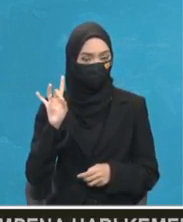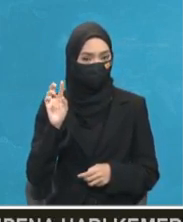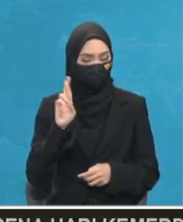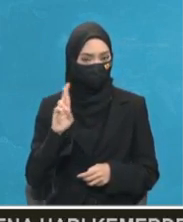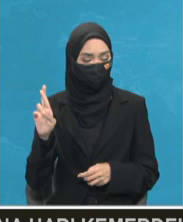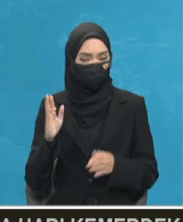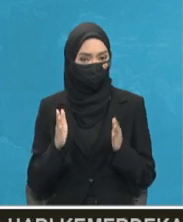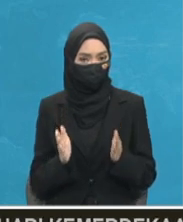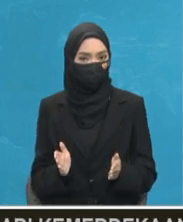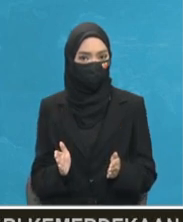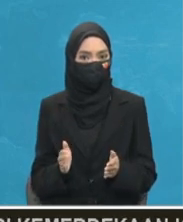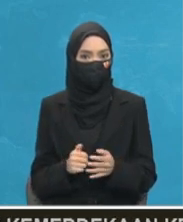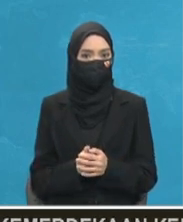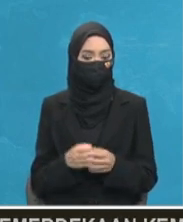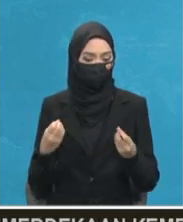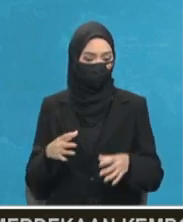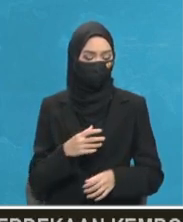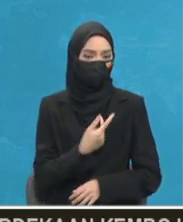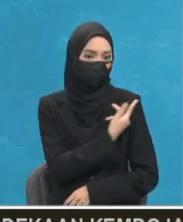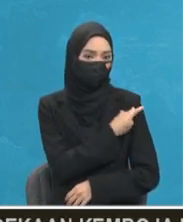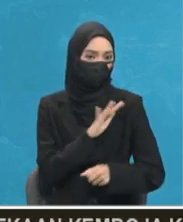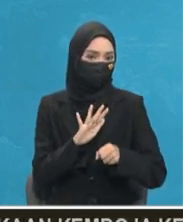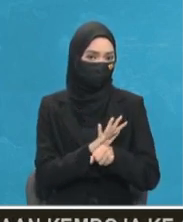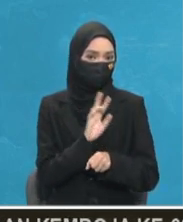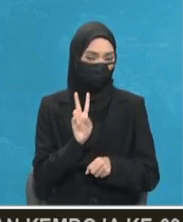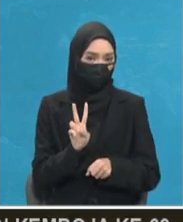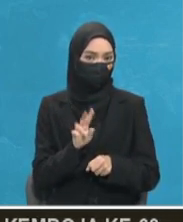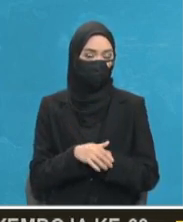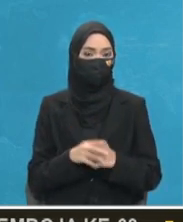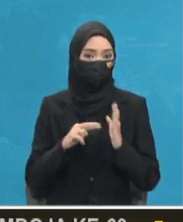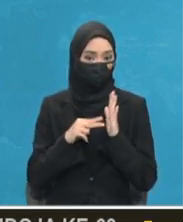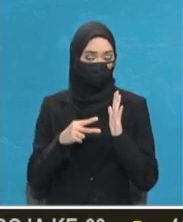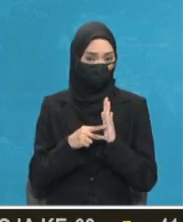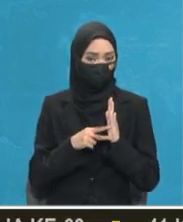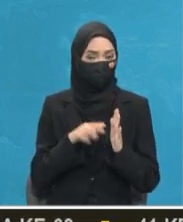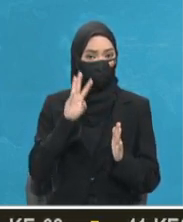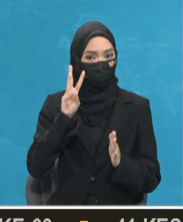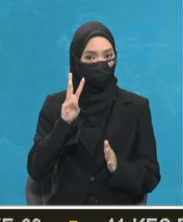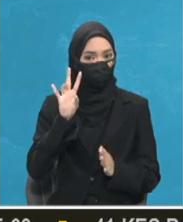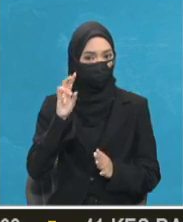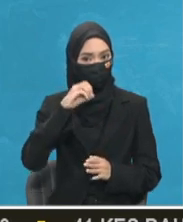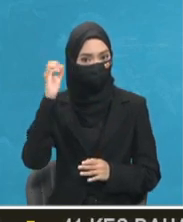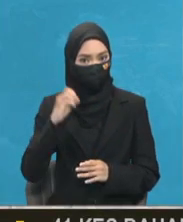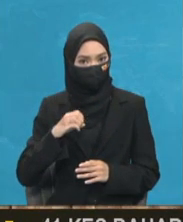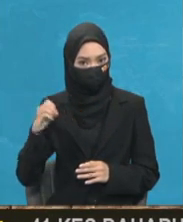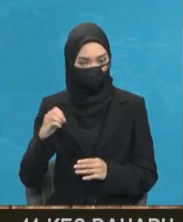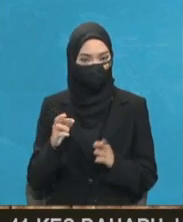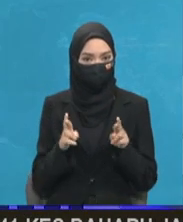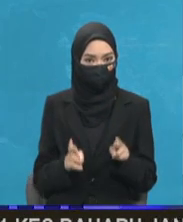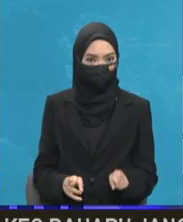951 orang telah menetapkan dua Ghost Vixion tulis Mabes yaitu 60 708a jumlah penduduk